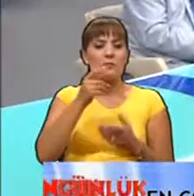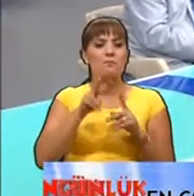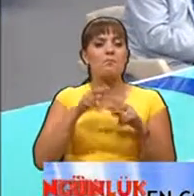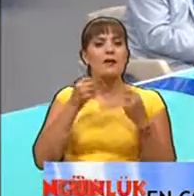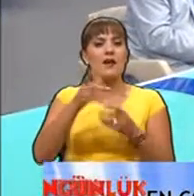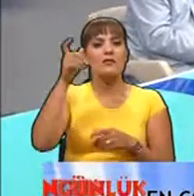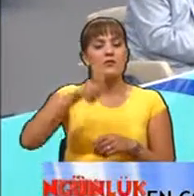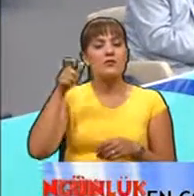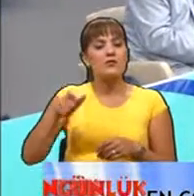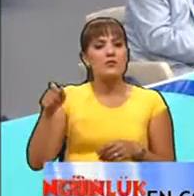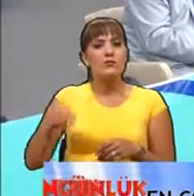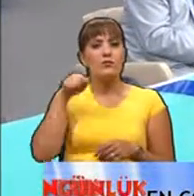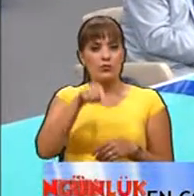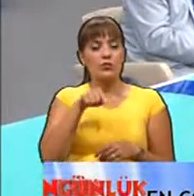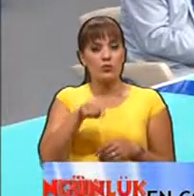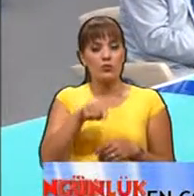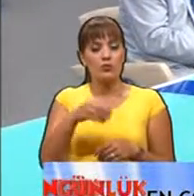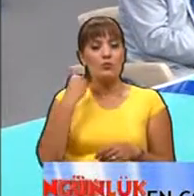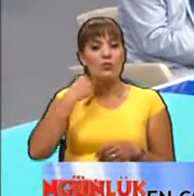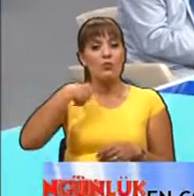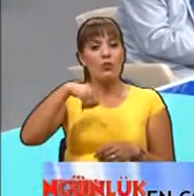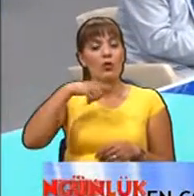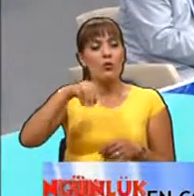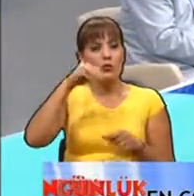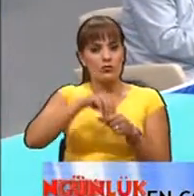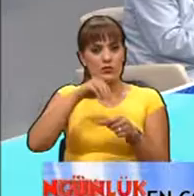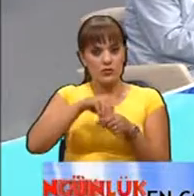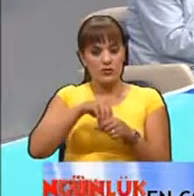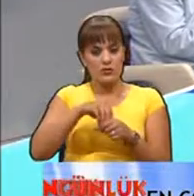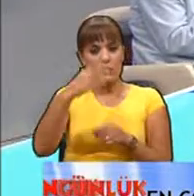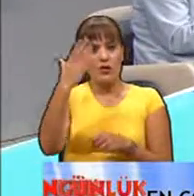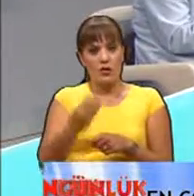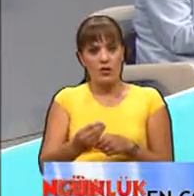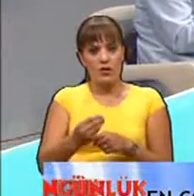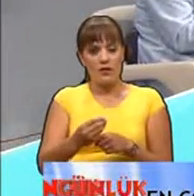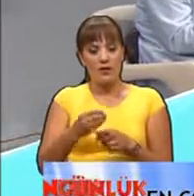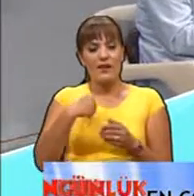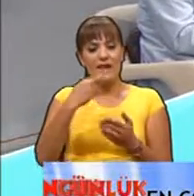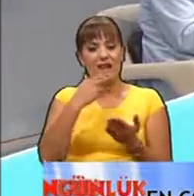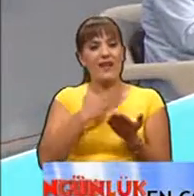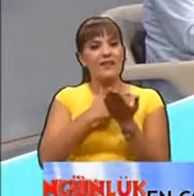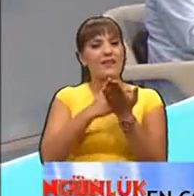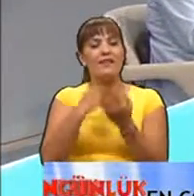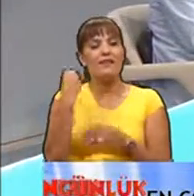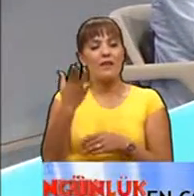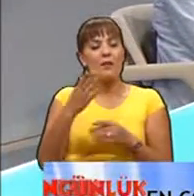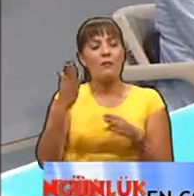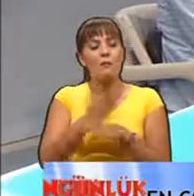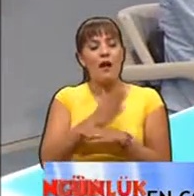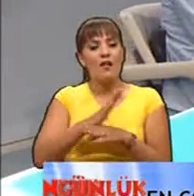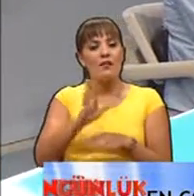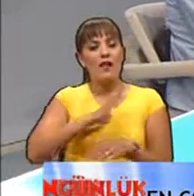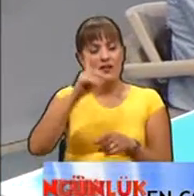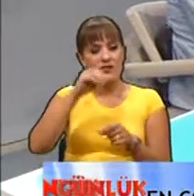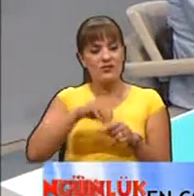mirasçılar bu borç içerisinde bulunan tere kağıdını verdiğimiz mal varlığı için